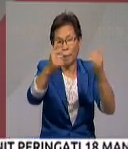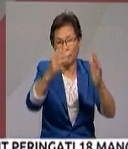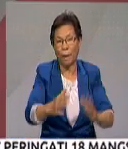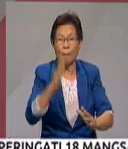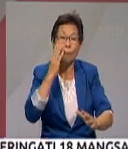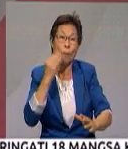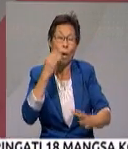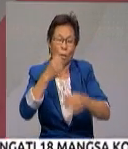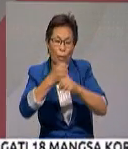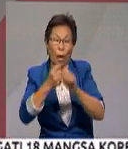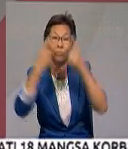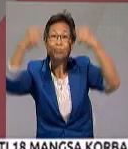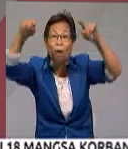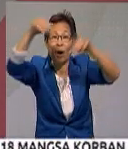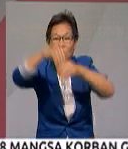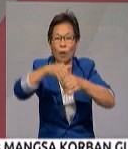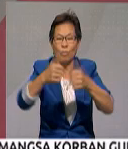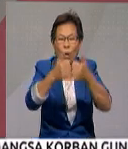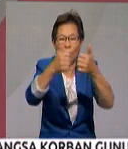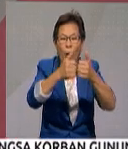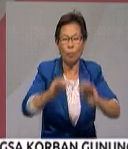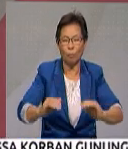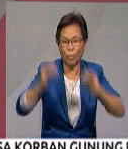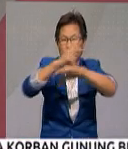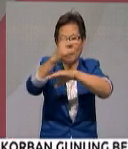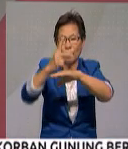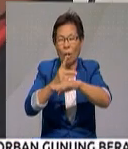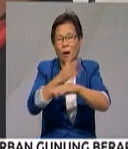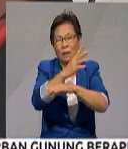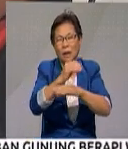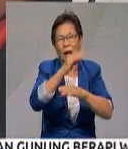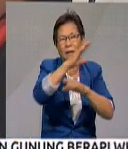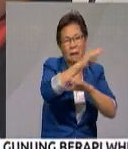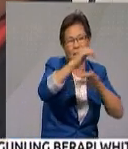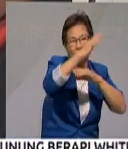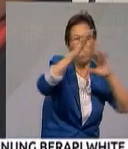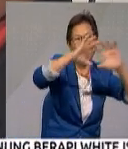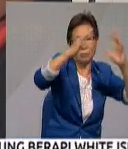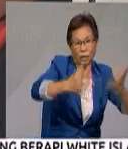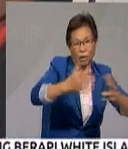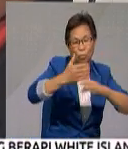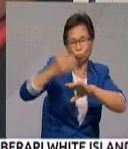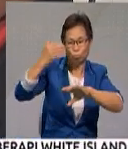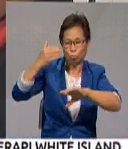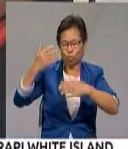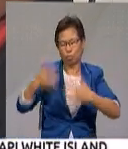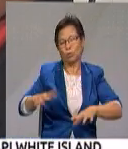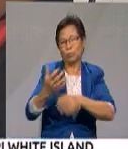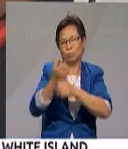berpengalaman dan mencipta kejayaan dalam beberapa kejohanan peringkat kebangsaan maupun antarabangsa sebelum ini.